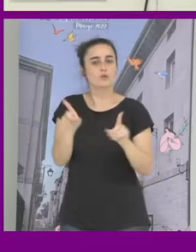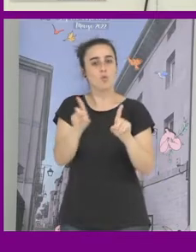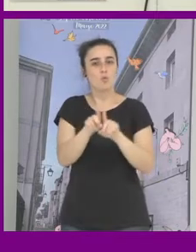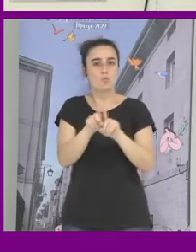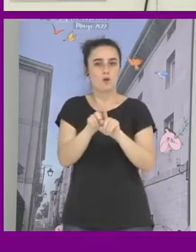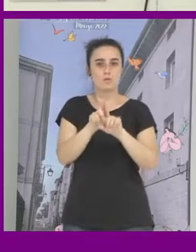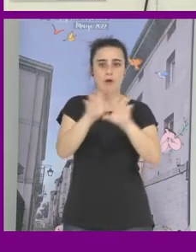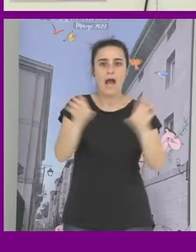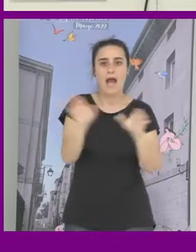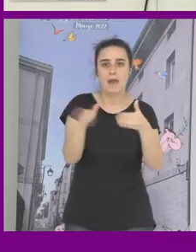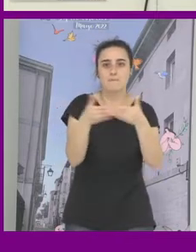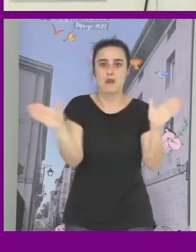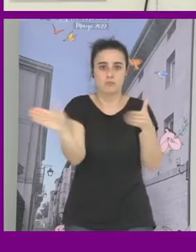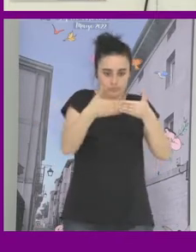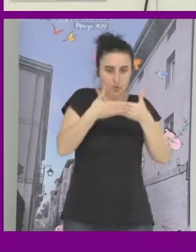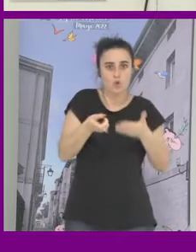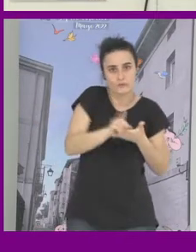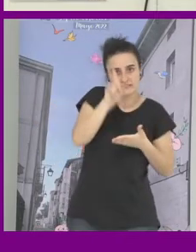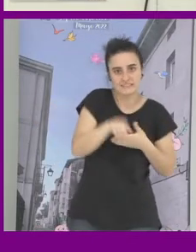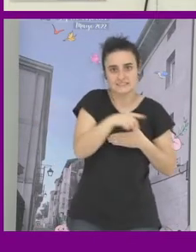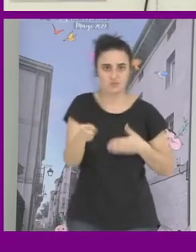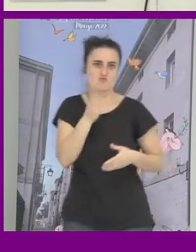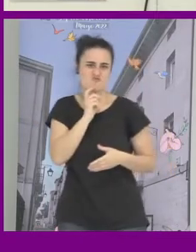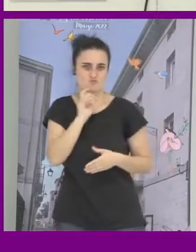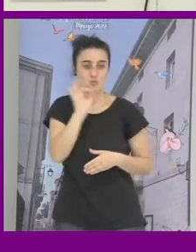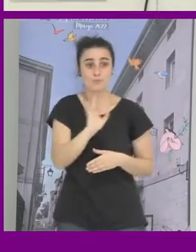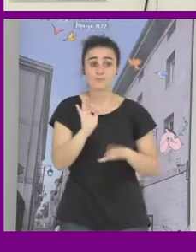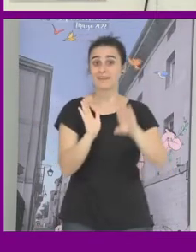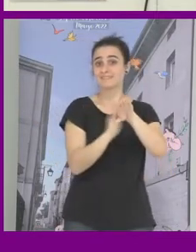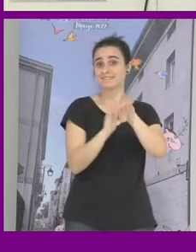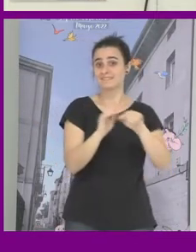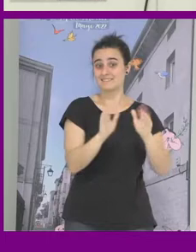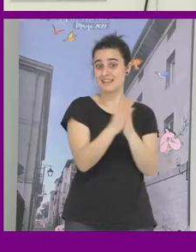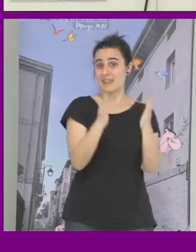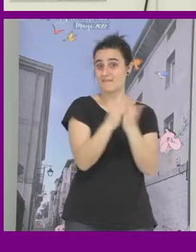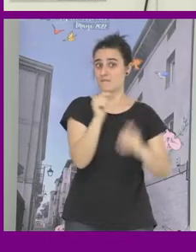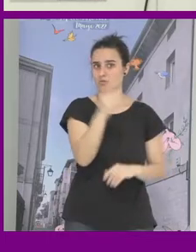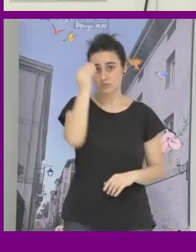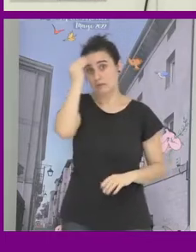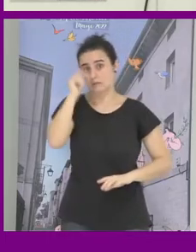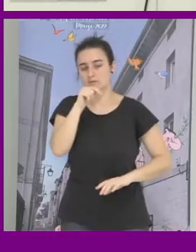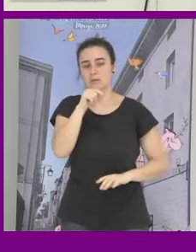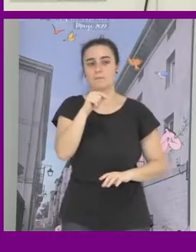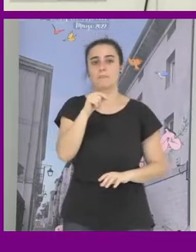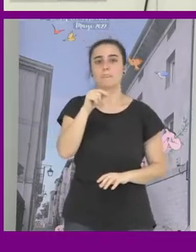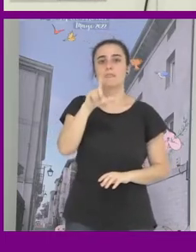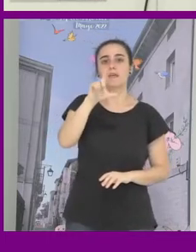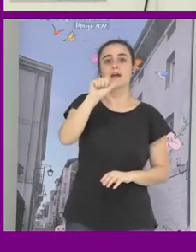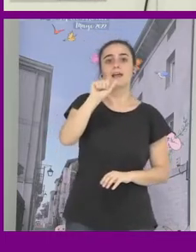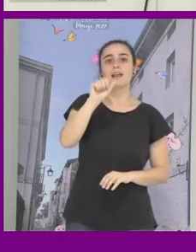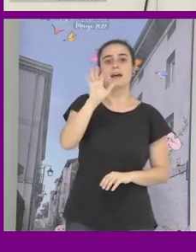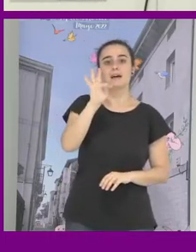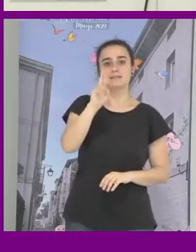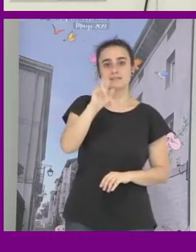bueno, horrelako korapiloak, ez? Eta bestalde ezkerretan ikusiko duzuena, uste dut La tribu de las amatxus boio,